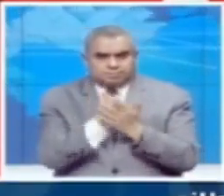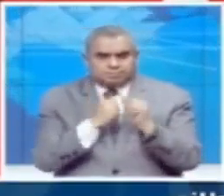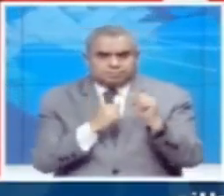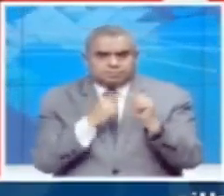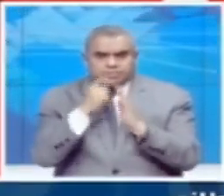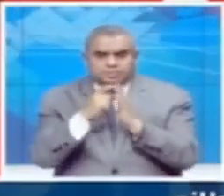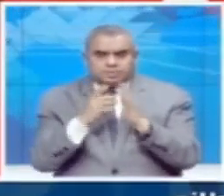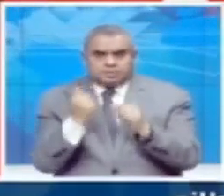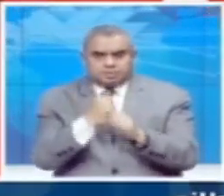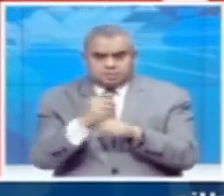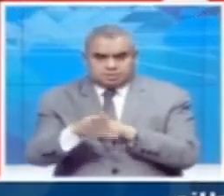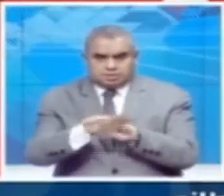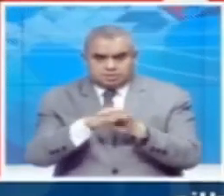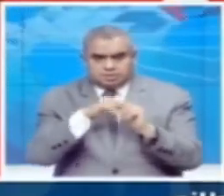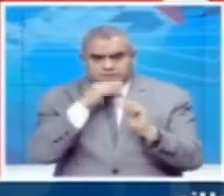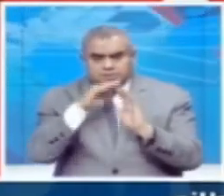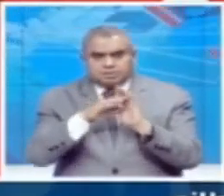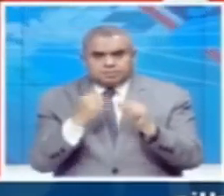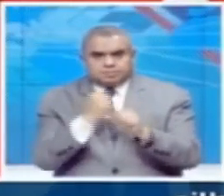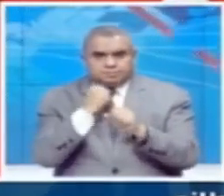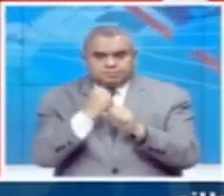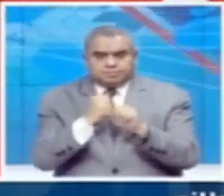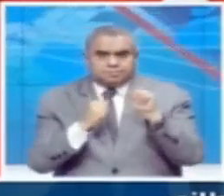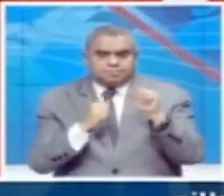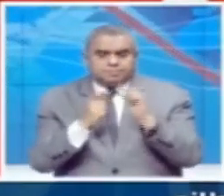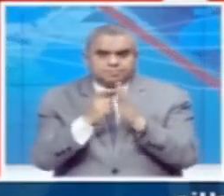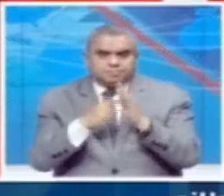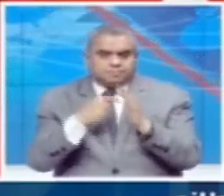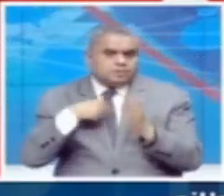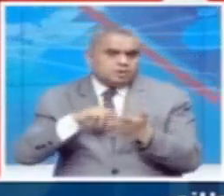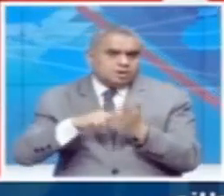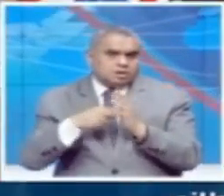أمامنا حل دائم أكثر، وأن يكون هناك